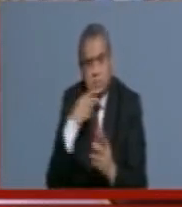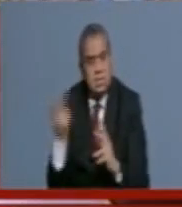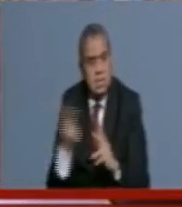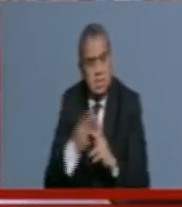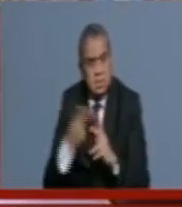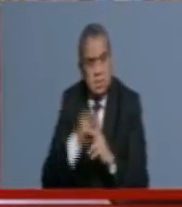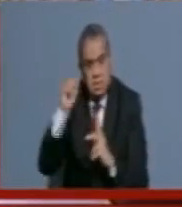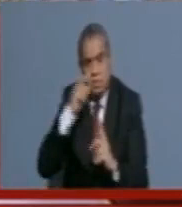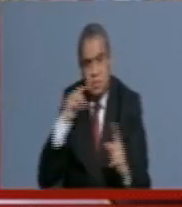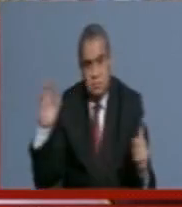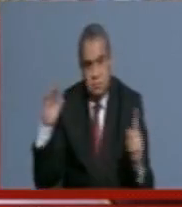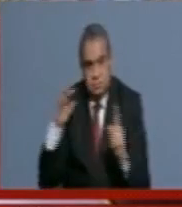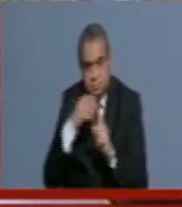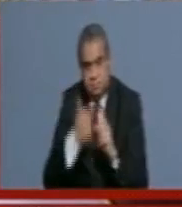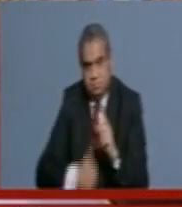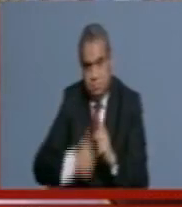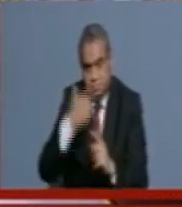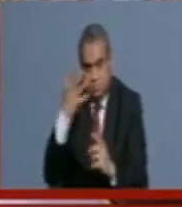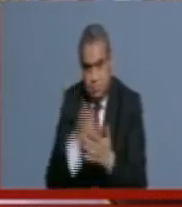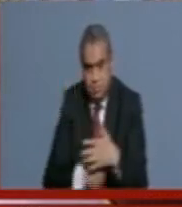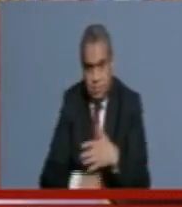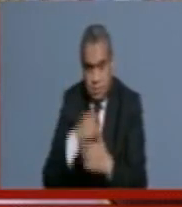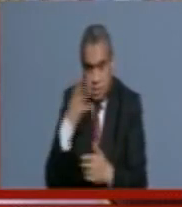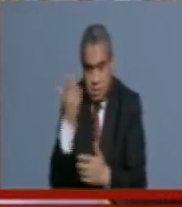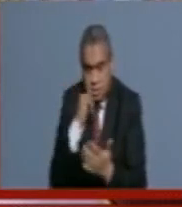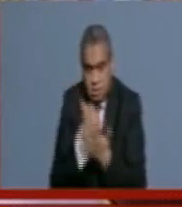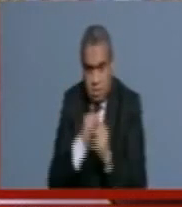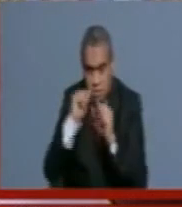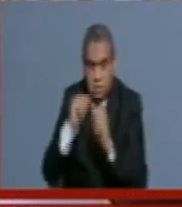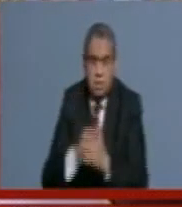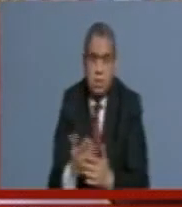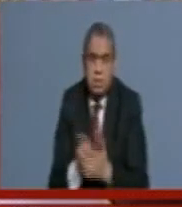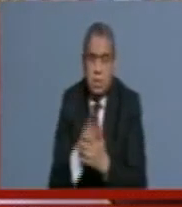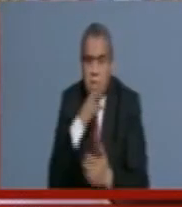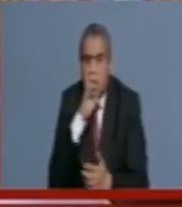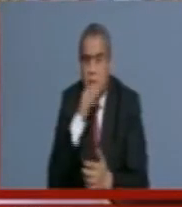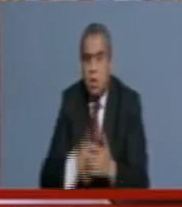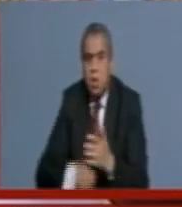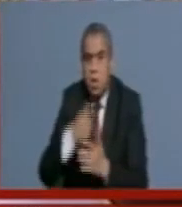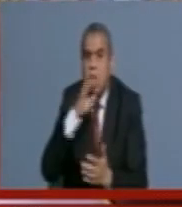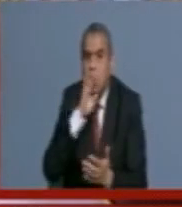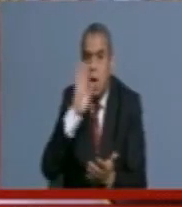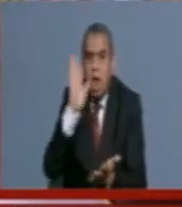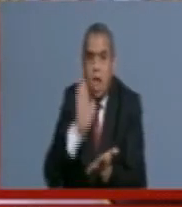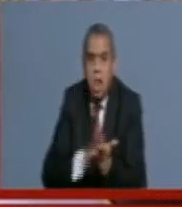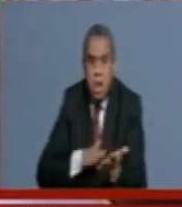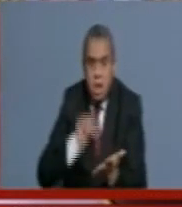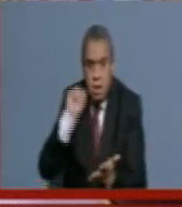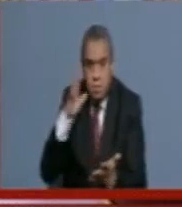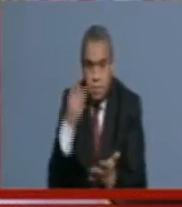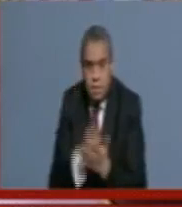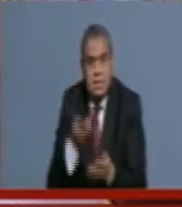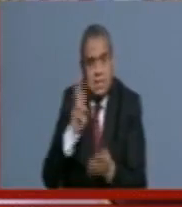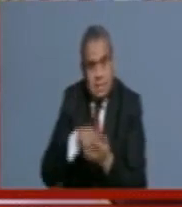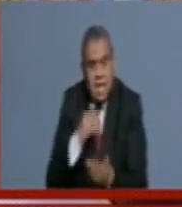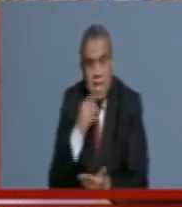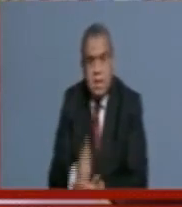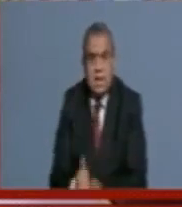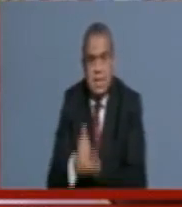في بعض المناطق، إن فعلا أوراق الاقتراع نفذت إلا إن احنا دعمناها نظرا